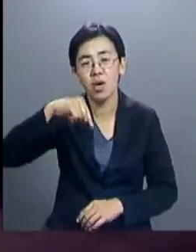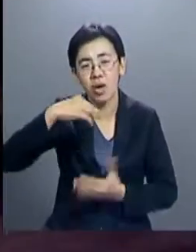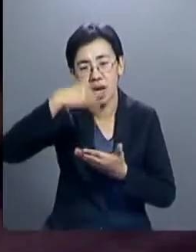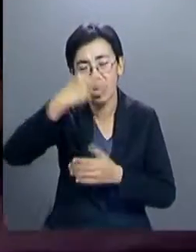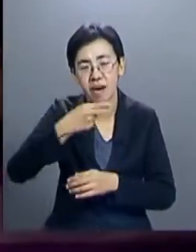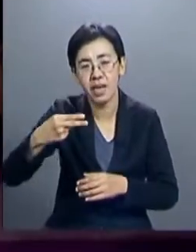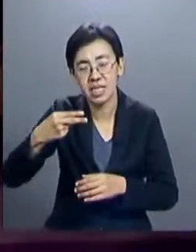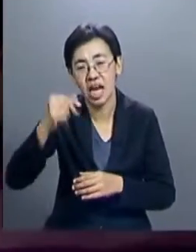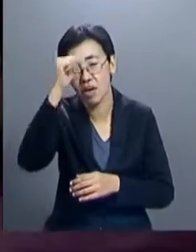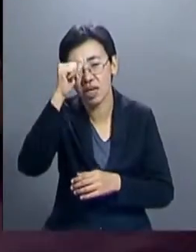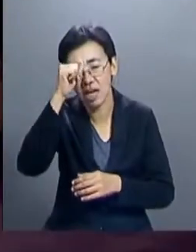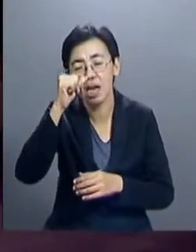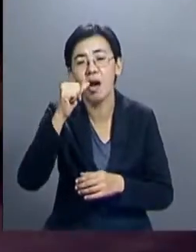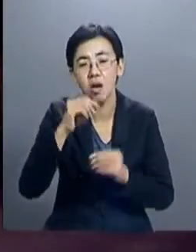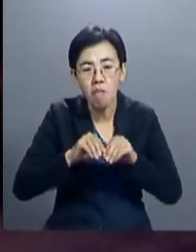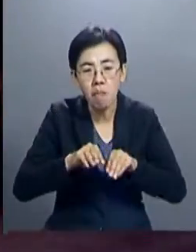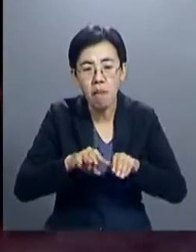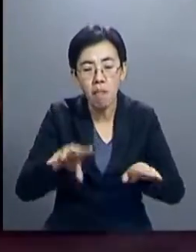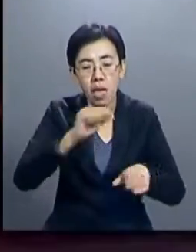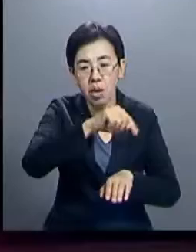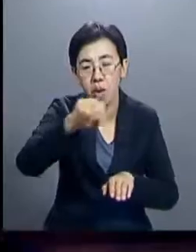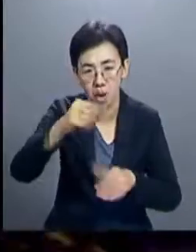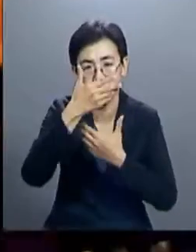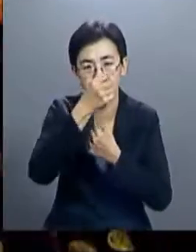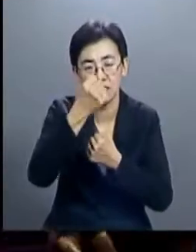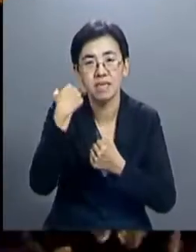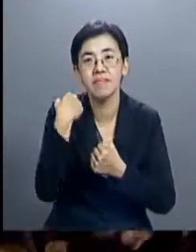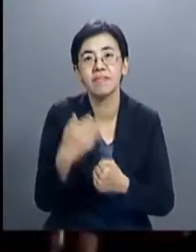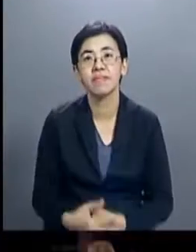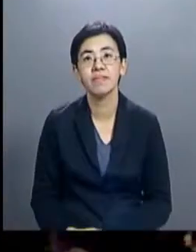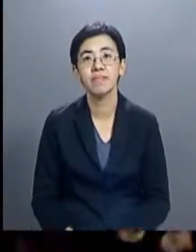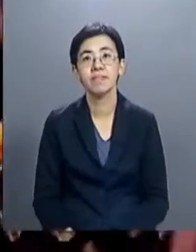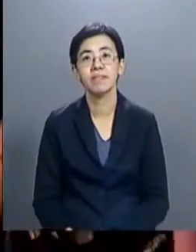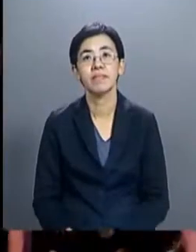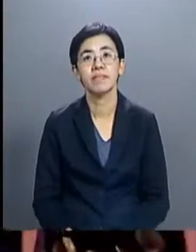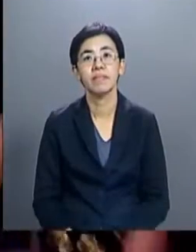าฮินดีก็กำลังเป็นที่นิยมมากขึ้น